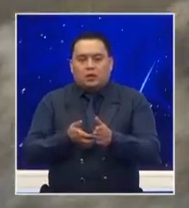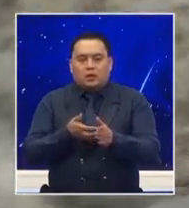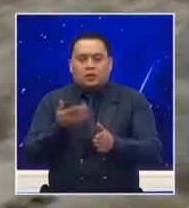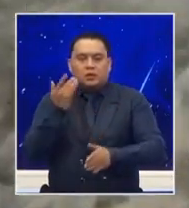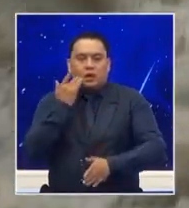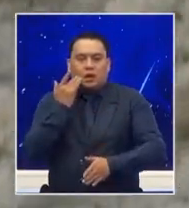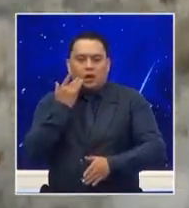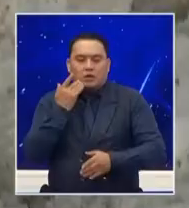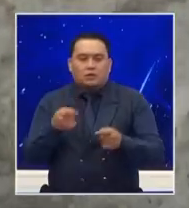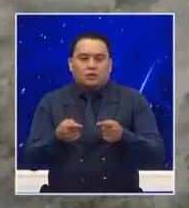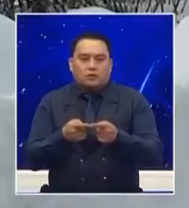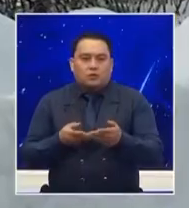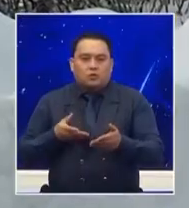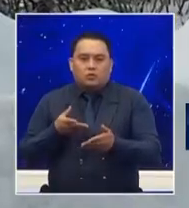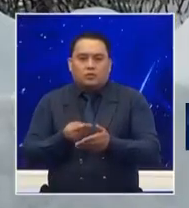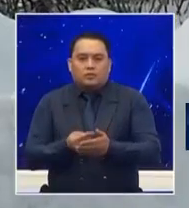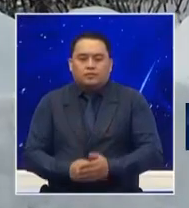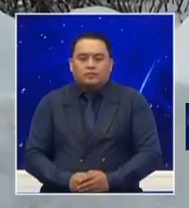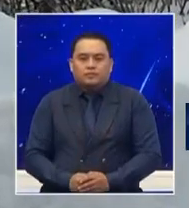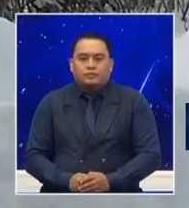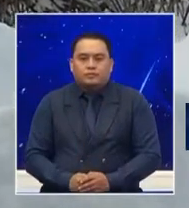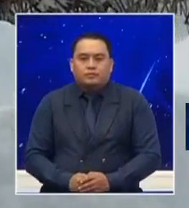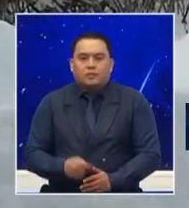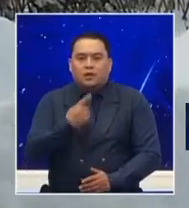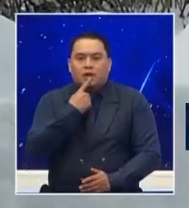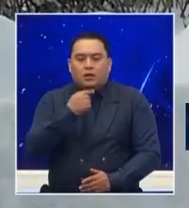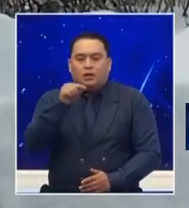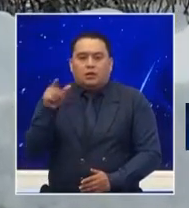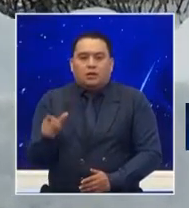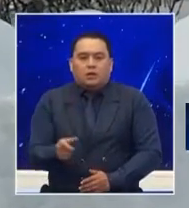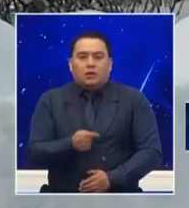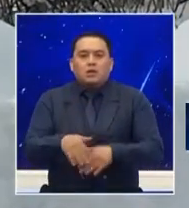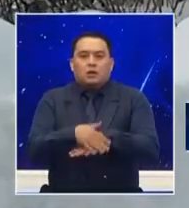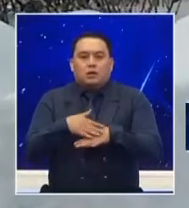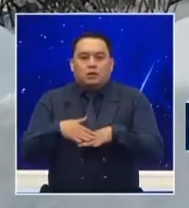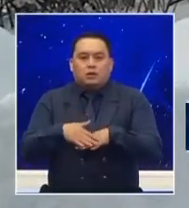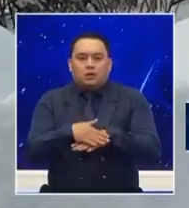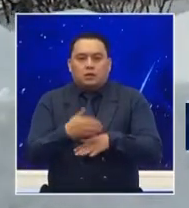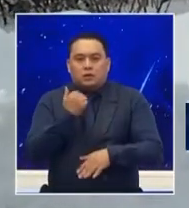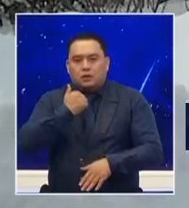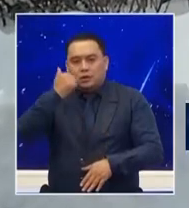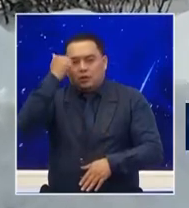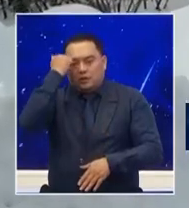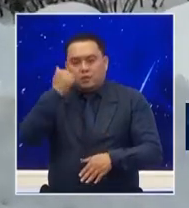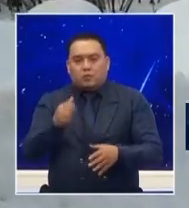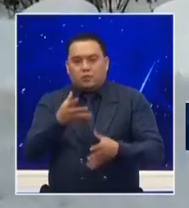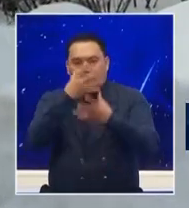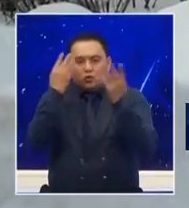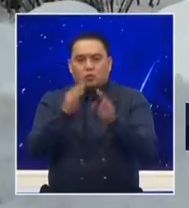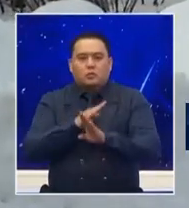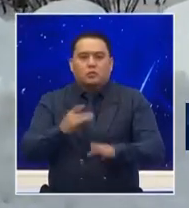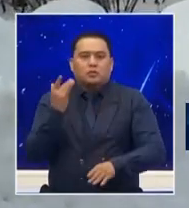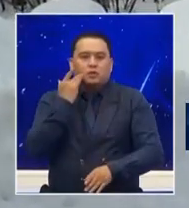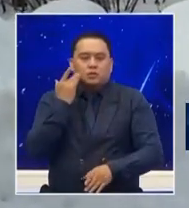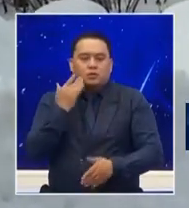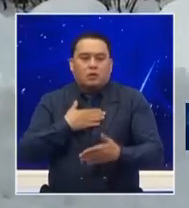пәтер ақысынан артылмайды дейді. Қызыл ел айы. Рахмет осы кісілерге көп-көп рахметімді айтамын. Мен ұмытпайды. Біреуде спонсор бір нәрсе